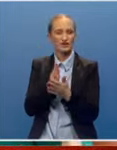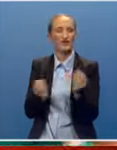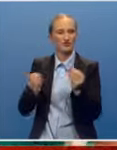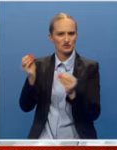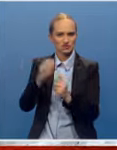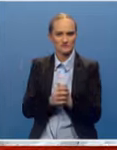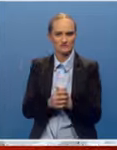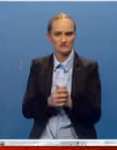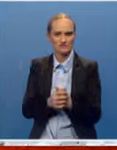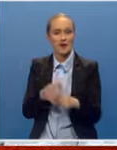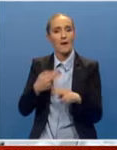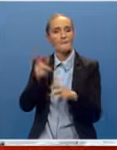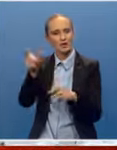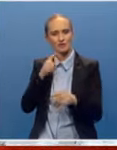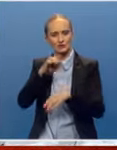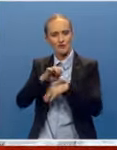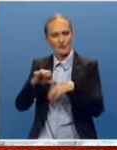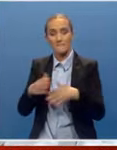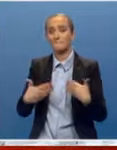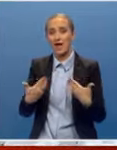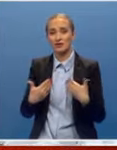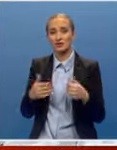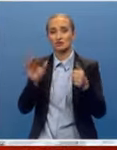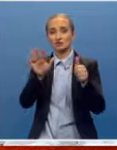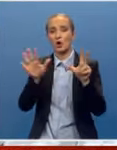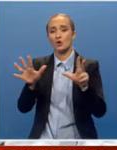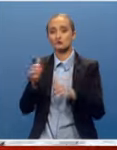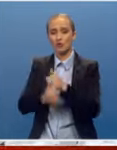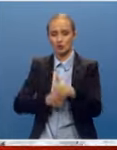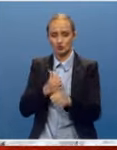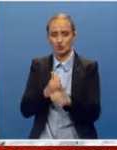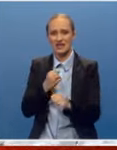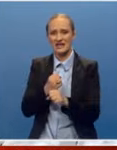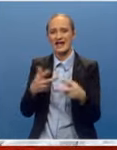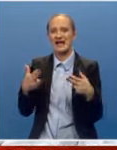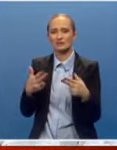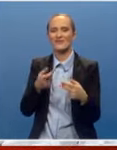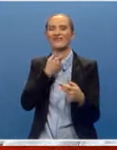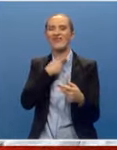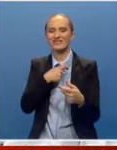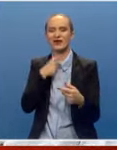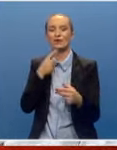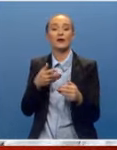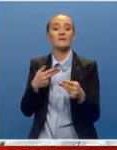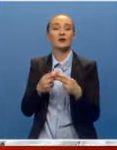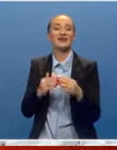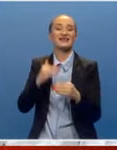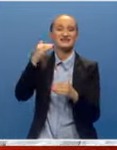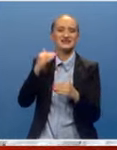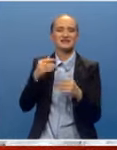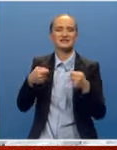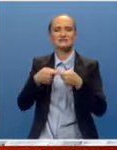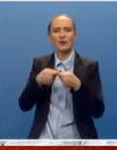više. Pacijent koji smo operisali je relativno mlad, 68. godište, radi se o karcinomu jednjaka koji je neposredno iznad